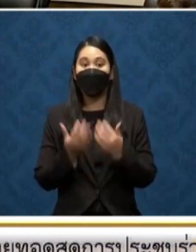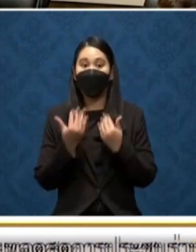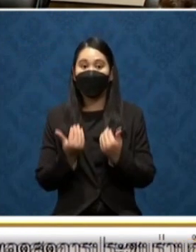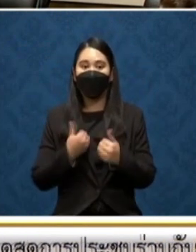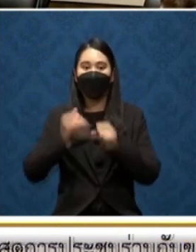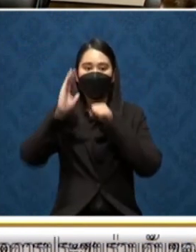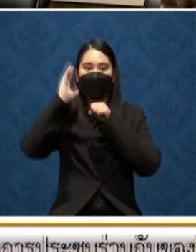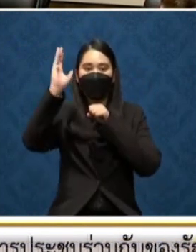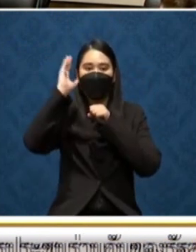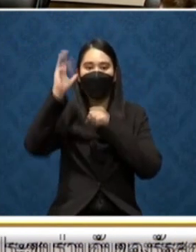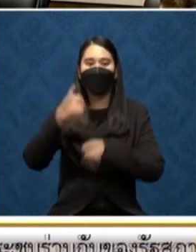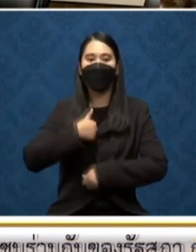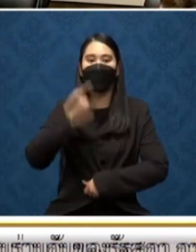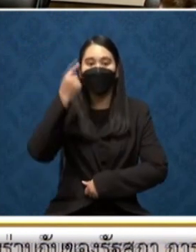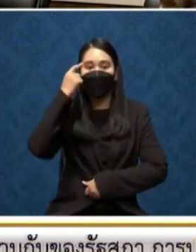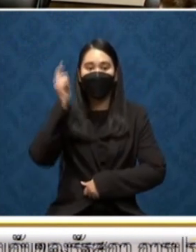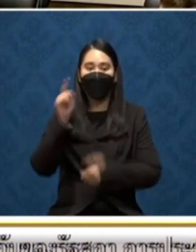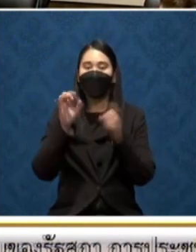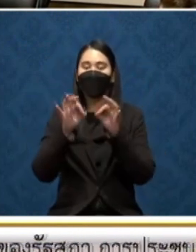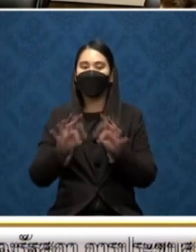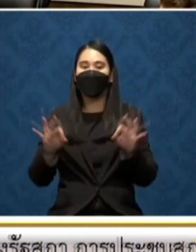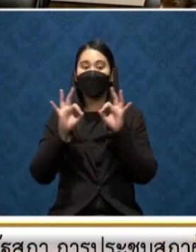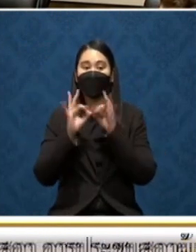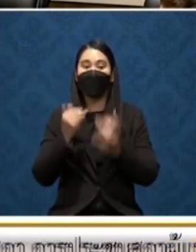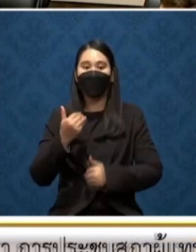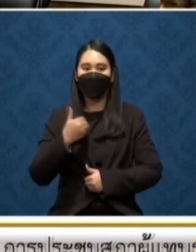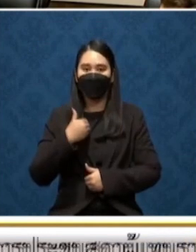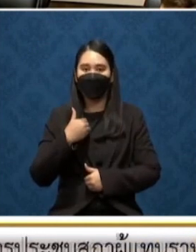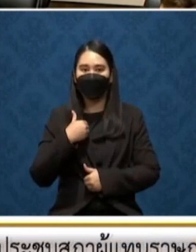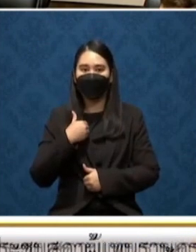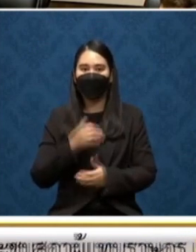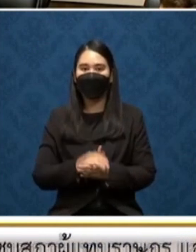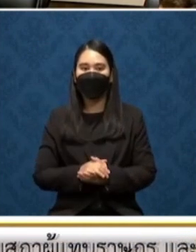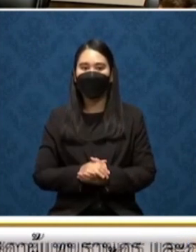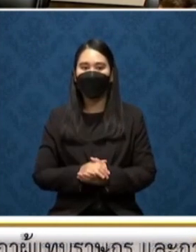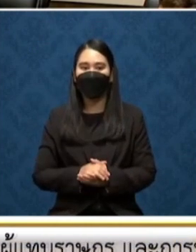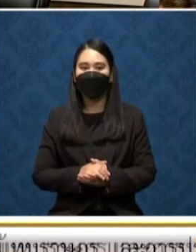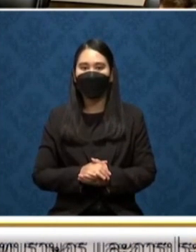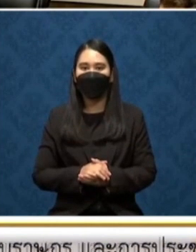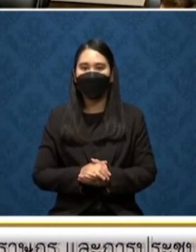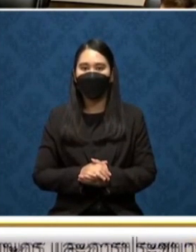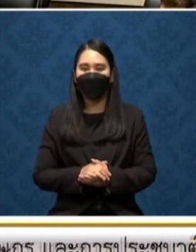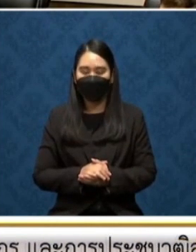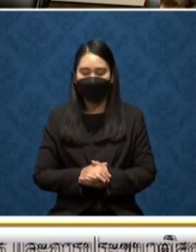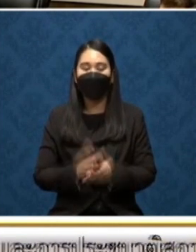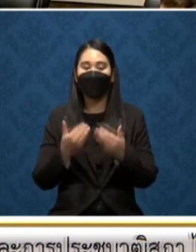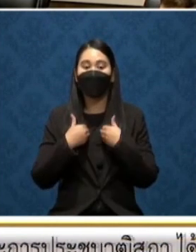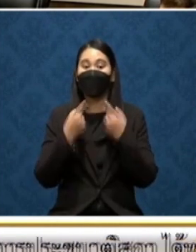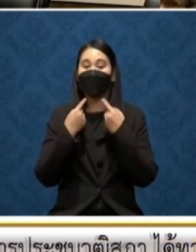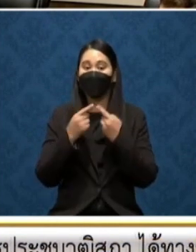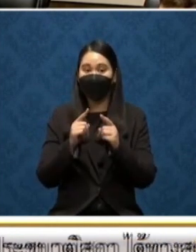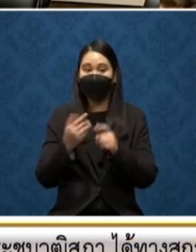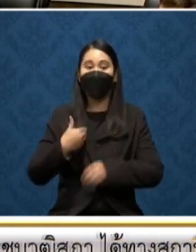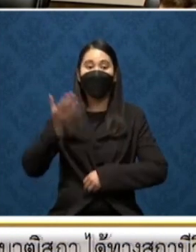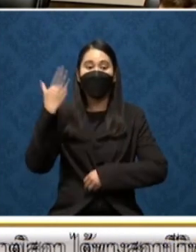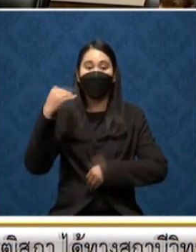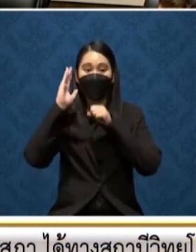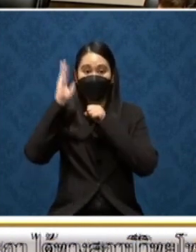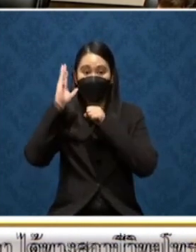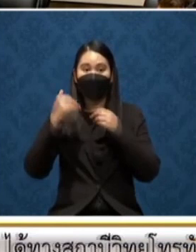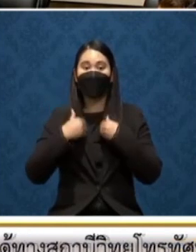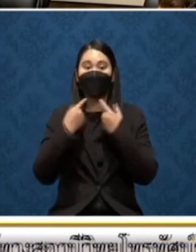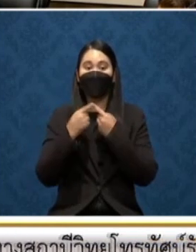ามารถชี้แจงว่าจะสามารถเคลียร์กับบิ๊กก้องพลตำรวจโทจิรภพภูริเดชผู้บัญชาการสอบสวนกลางได้หรือไม่แล้วก็พูดถึ